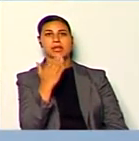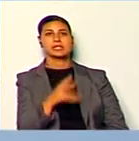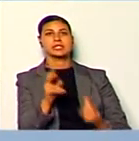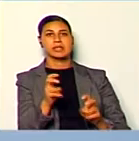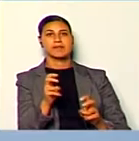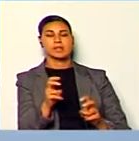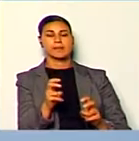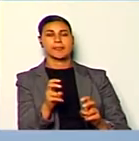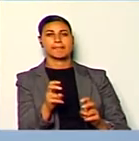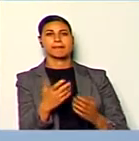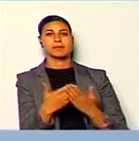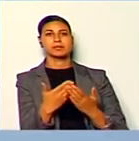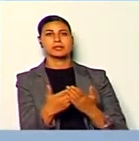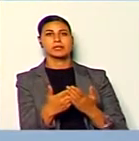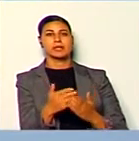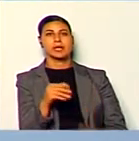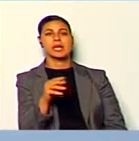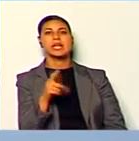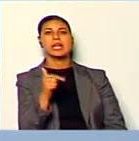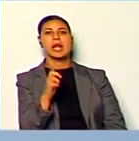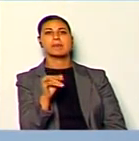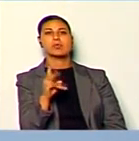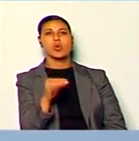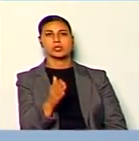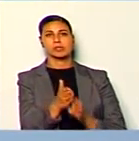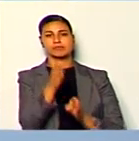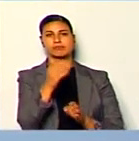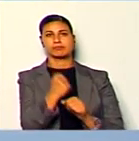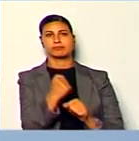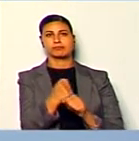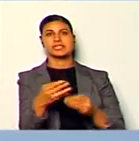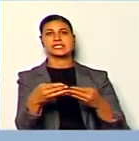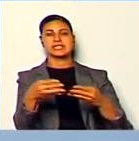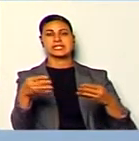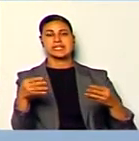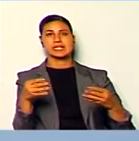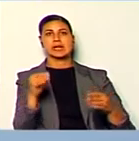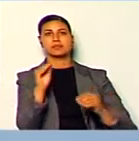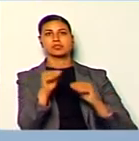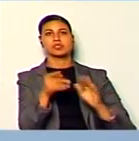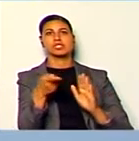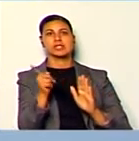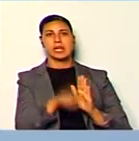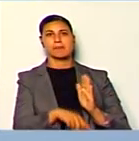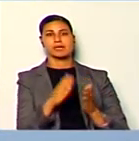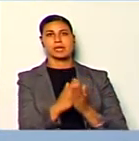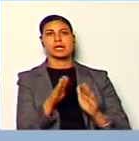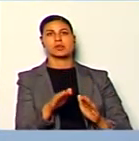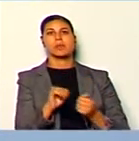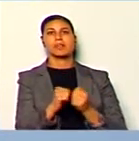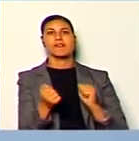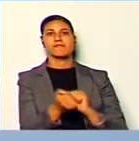ტიპის კონსტრუქციები, ეგრეთ წოდებული გაბიონები. Martu setkepshi chatsqobili iapia adgilobrivi